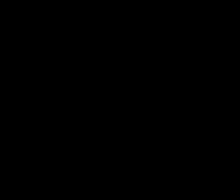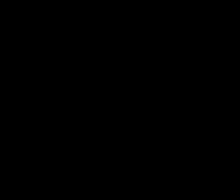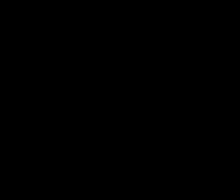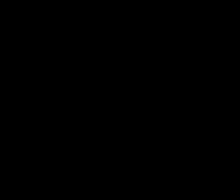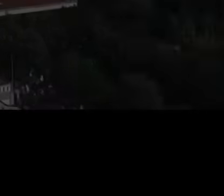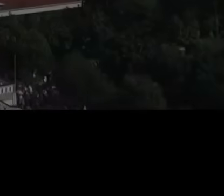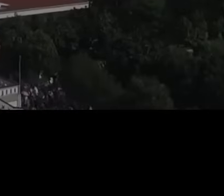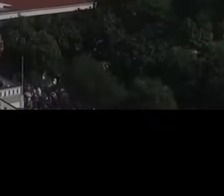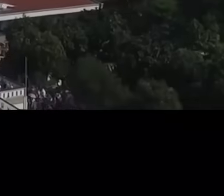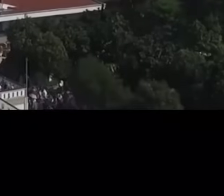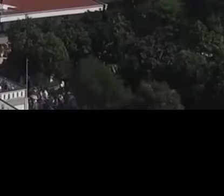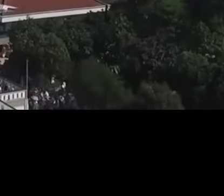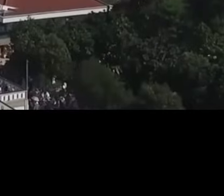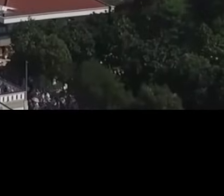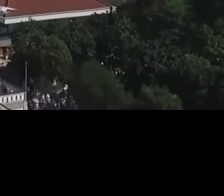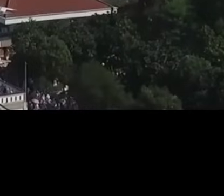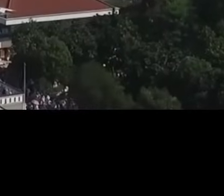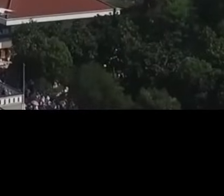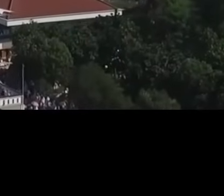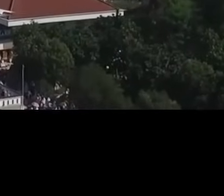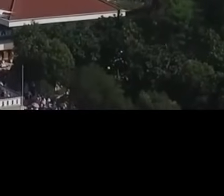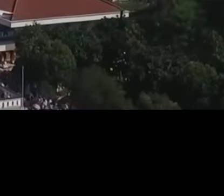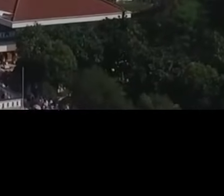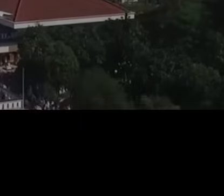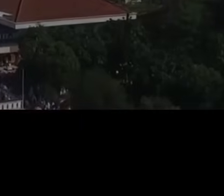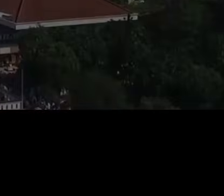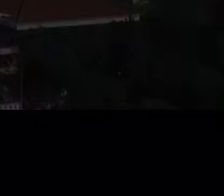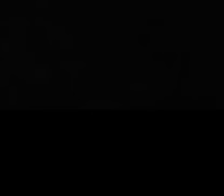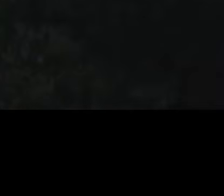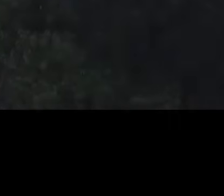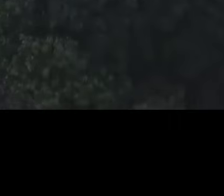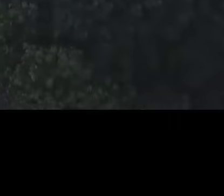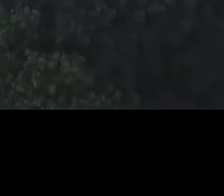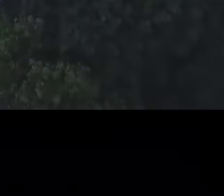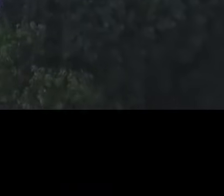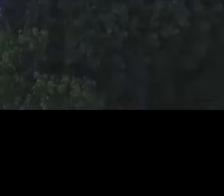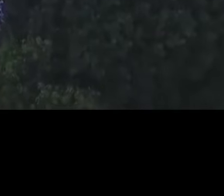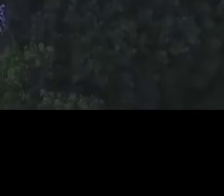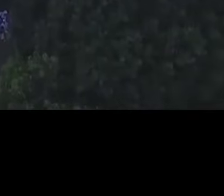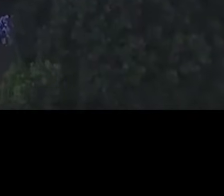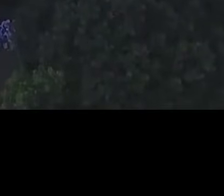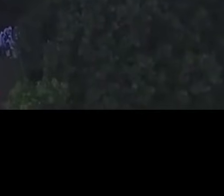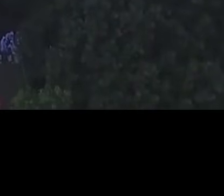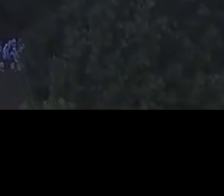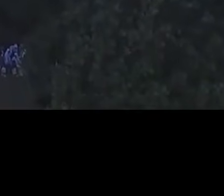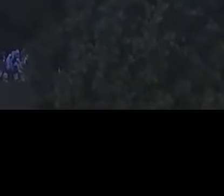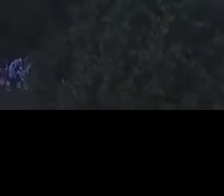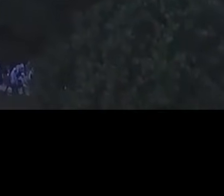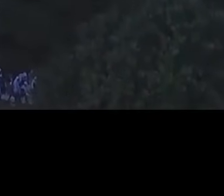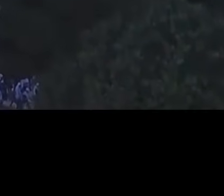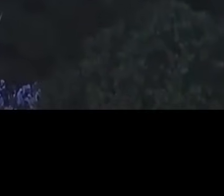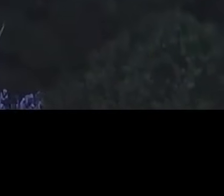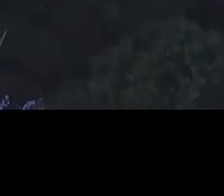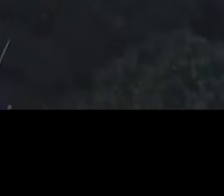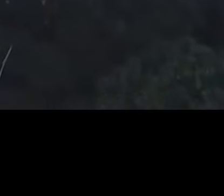wallahu akbar. Aku tidak tahu jadwal kematianku. Aku harus siap-siap menghadapinya. Semakin hari